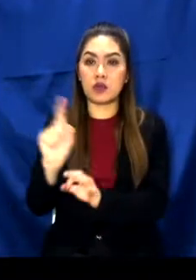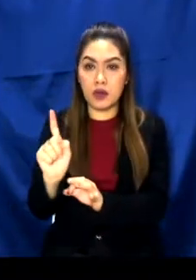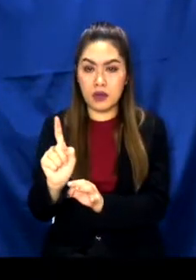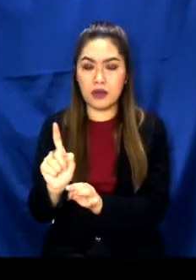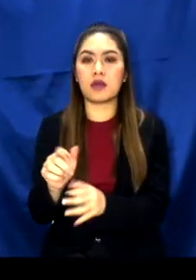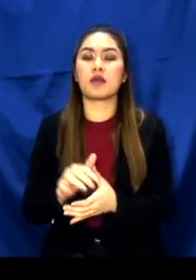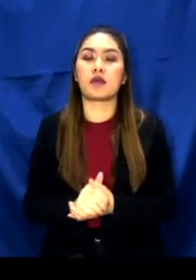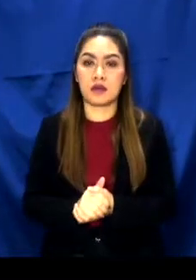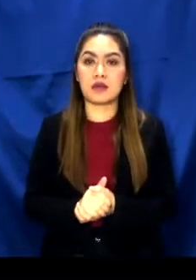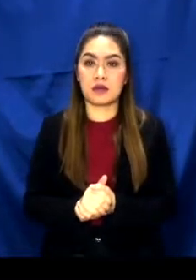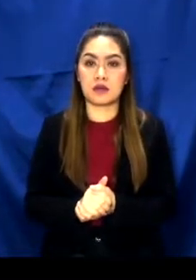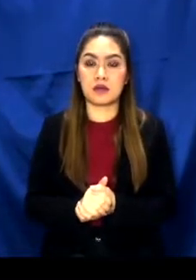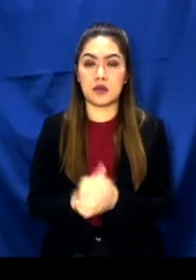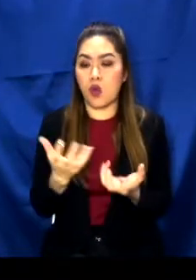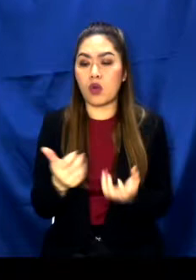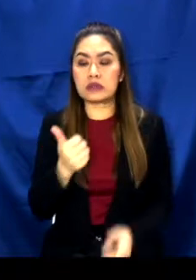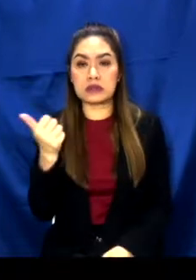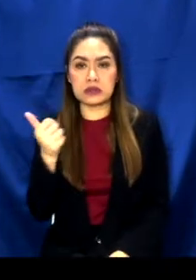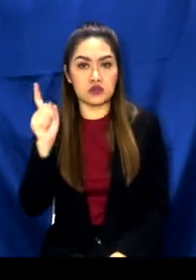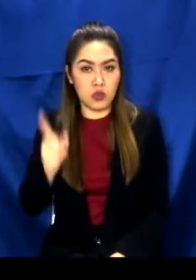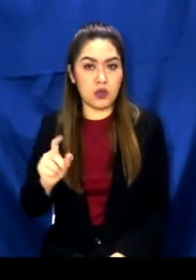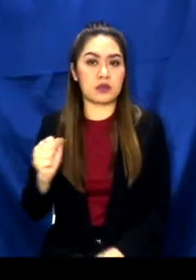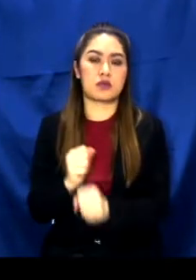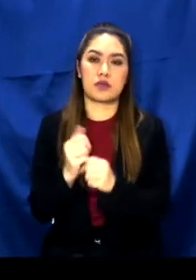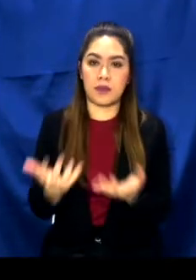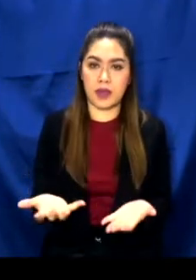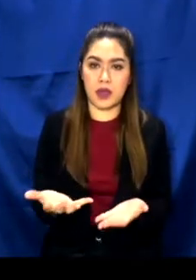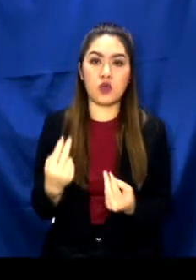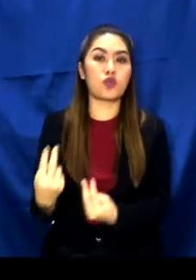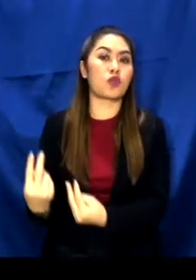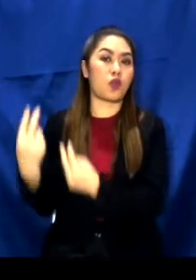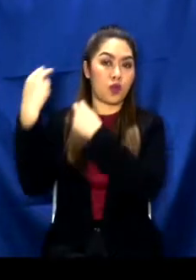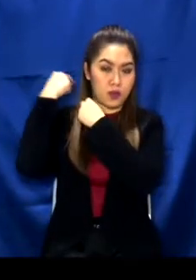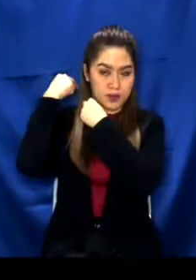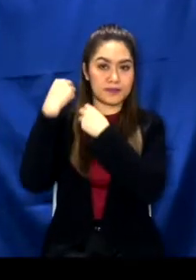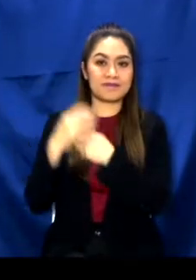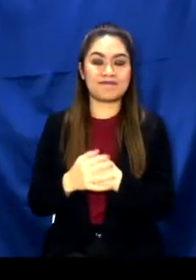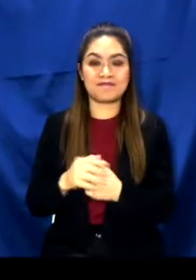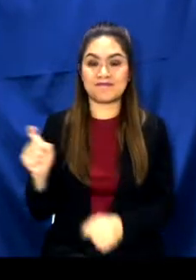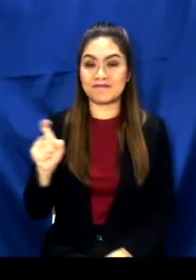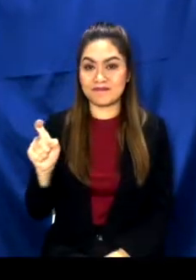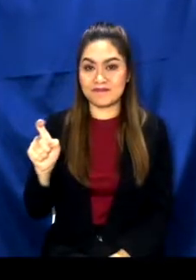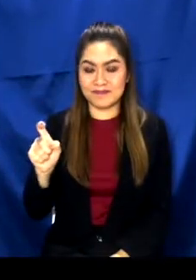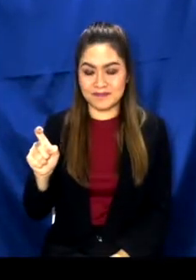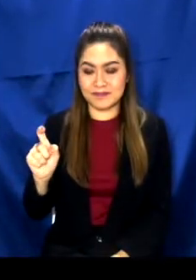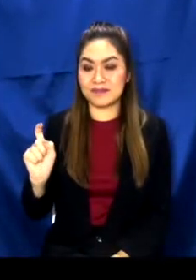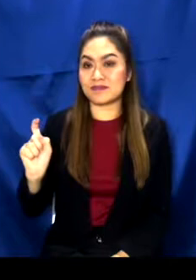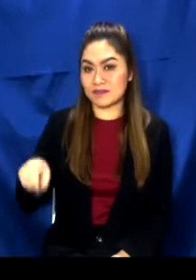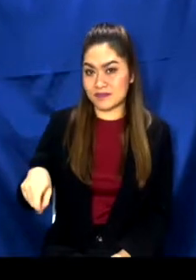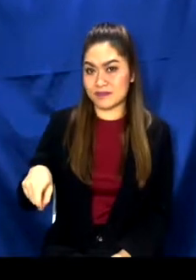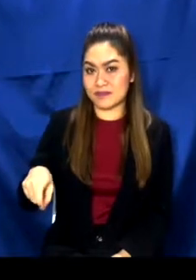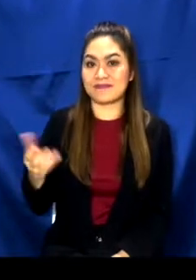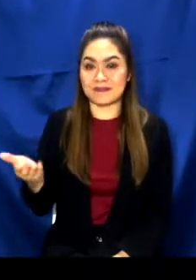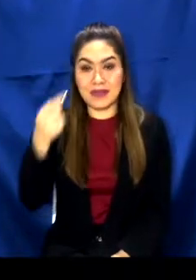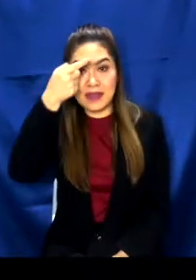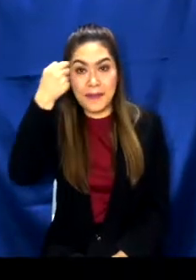ช้เครื่องมืออันอื่นแล้วเนี่ยเราต้องกลับไปที่เดิมค่ะก็คือว่าไปที่ลูกศรนะคะลูกศรตัวนี้นะคะสี